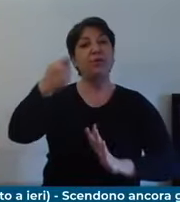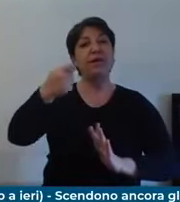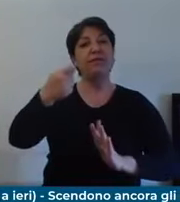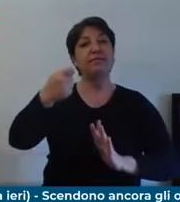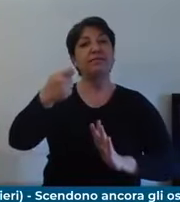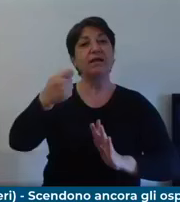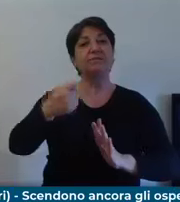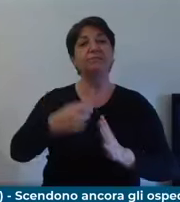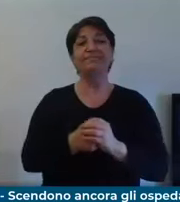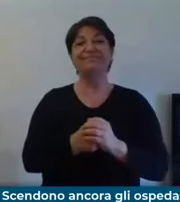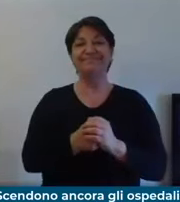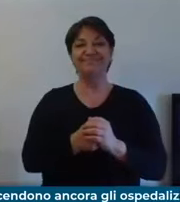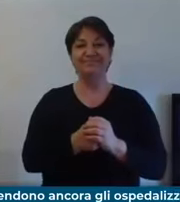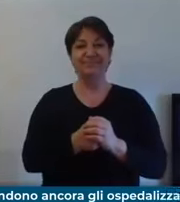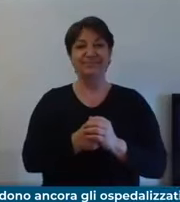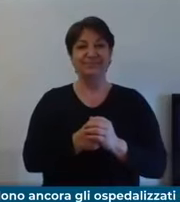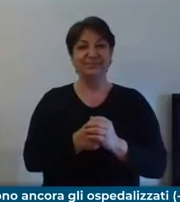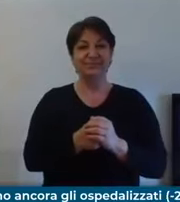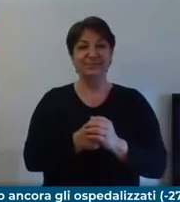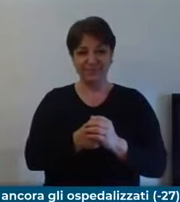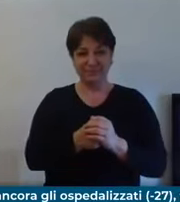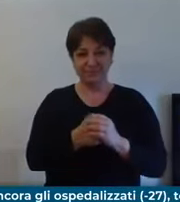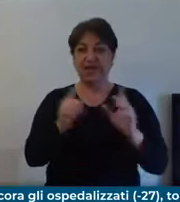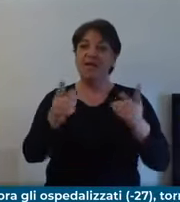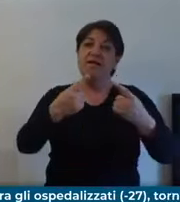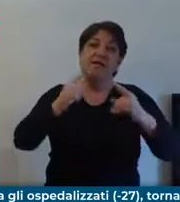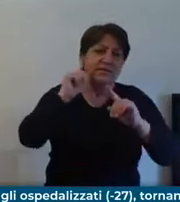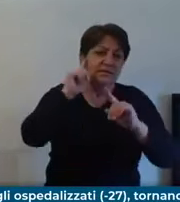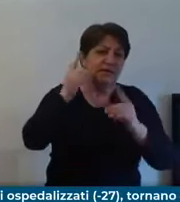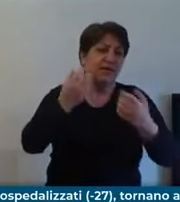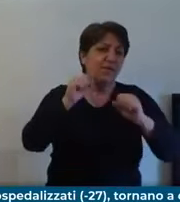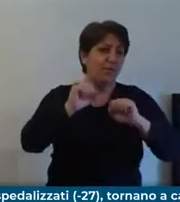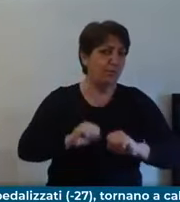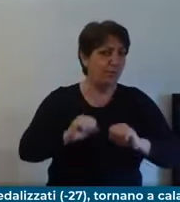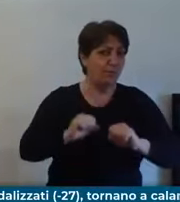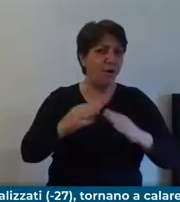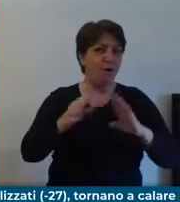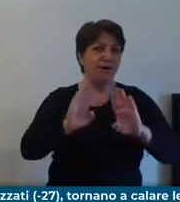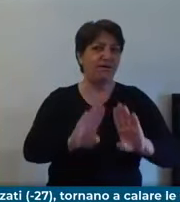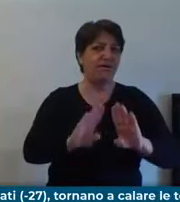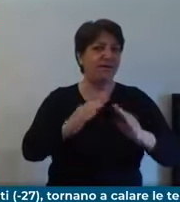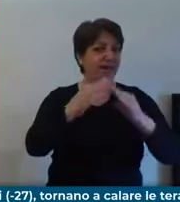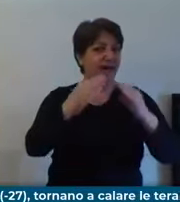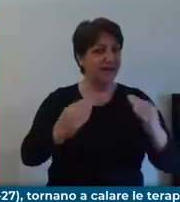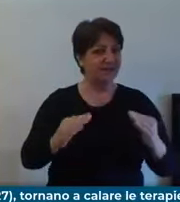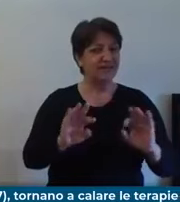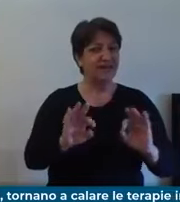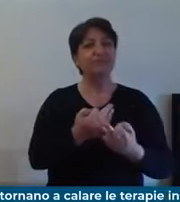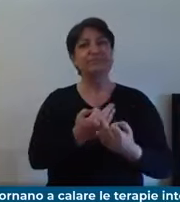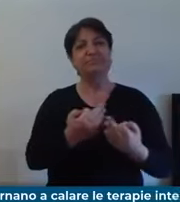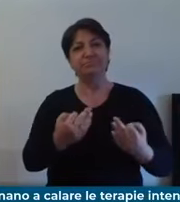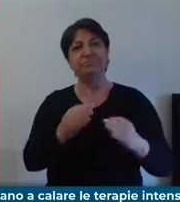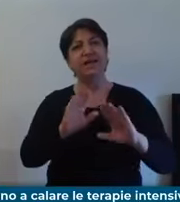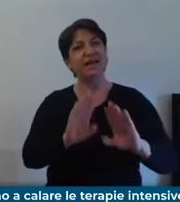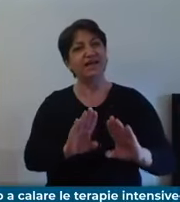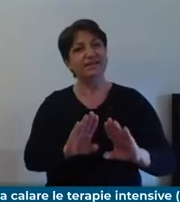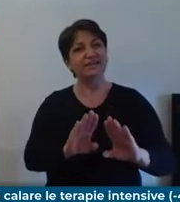ogni volta che possiamo stare a casa restiamo a casa, i numeri stanno andando nella direzione giusta, quando saremo con lo